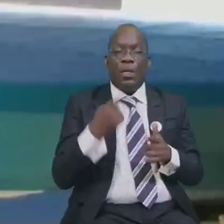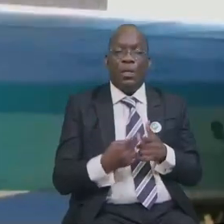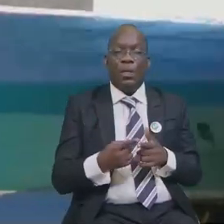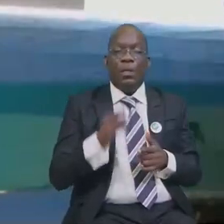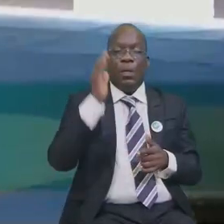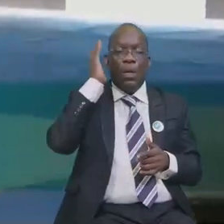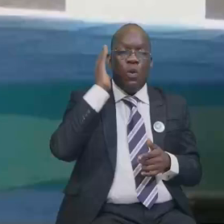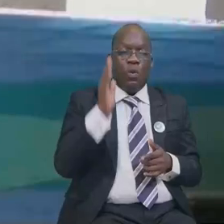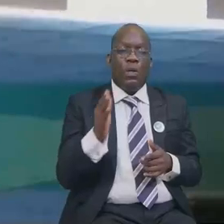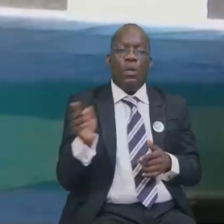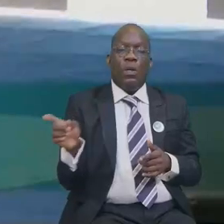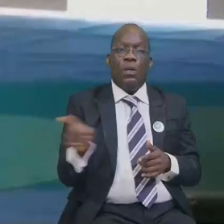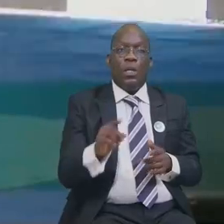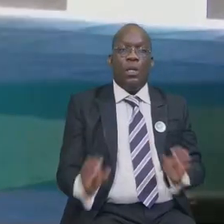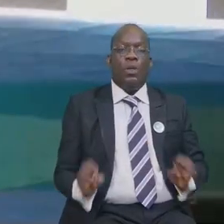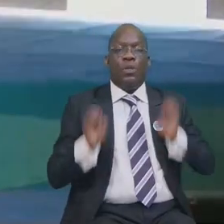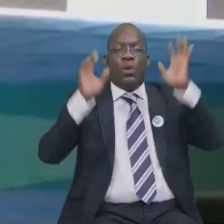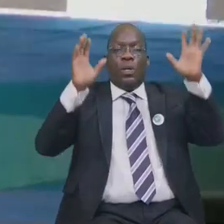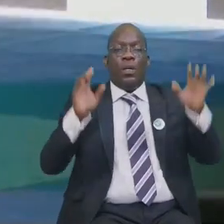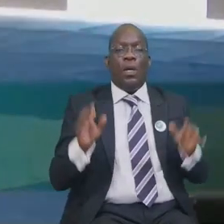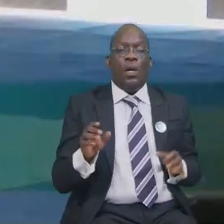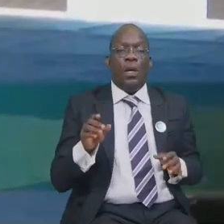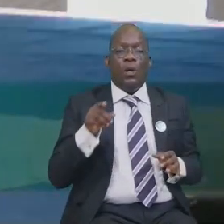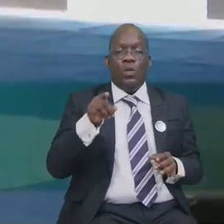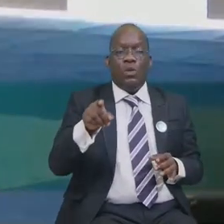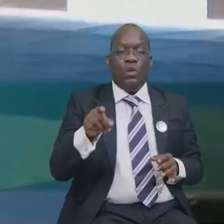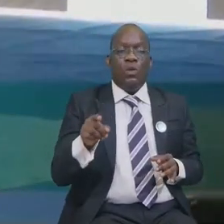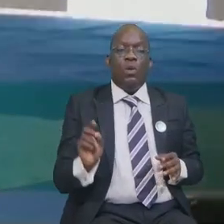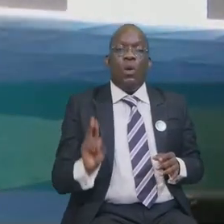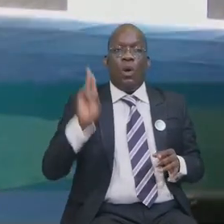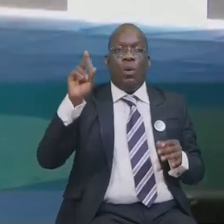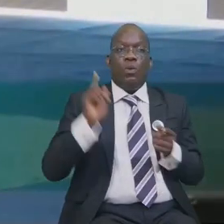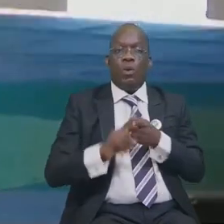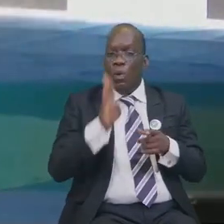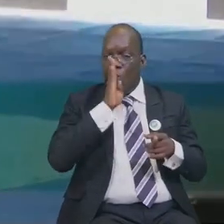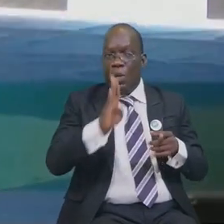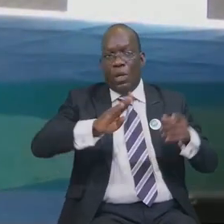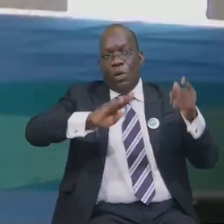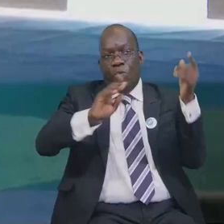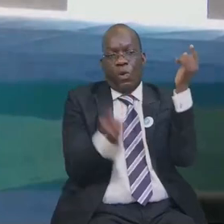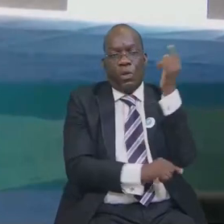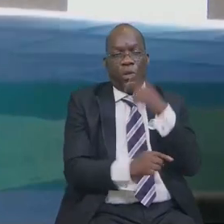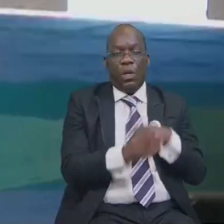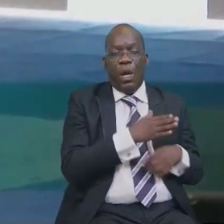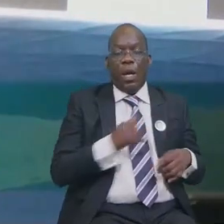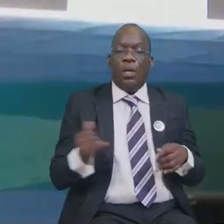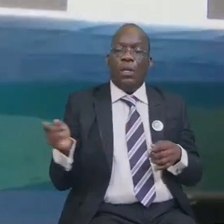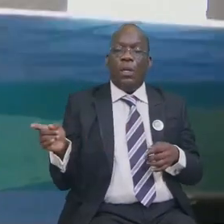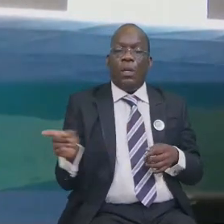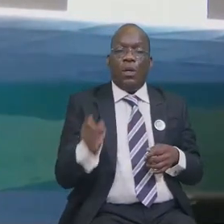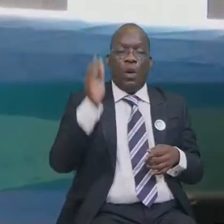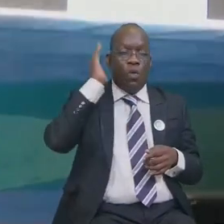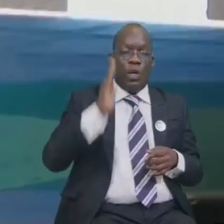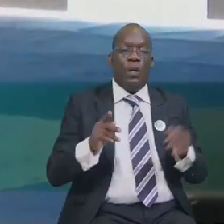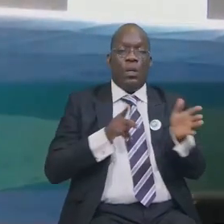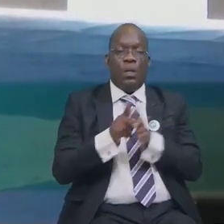Alors on vous livrera au tourment, et l'on vous fera mourir, et vous serez